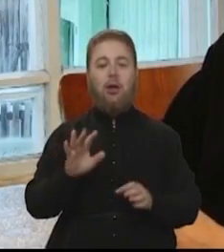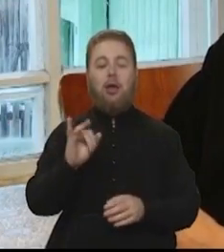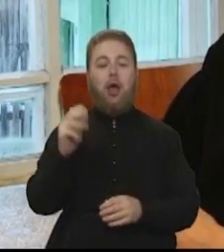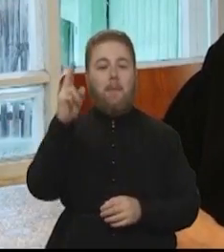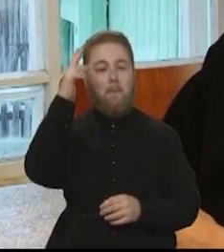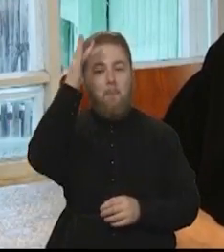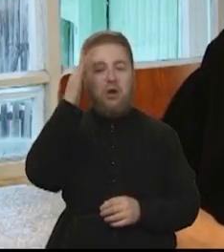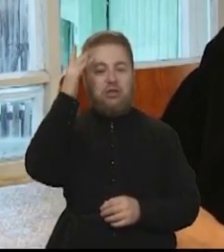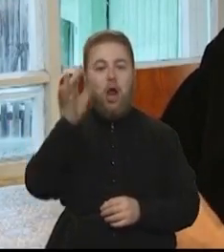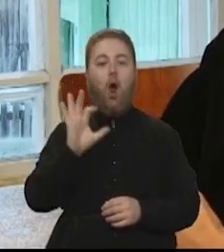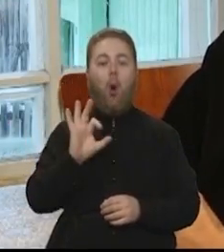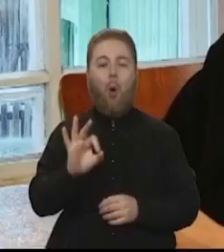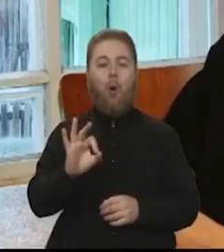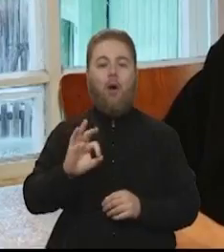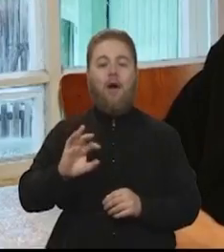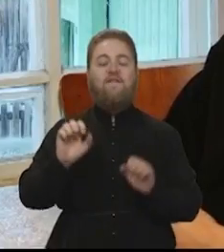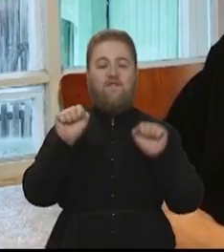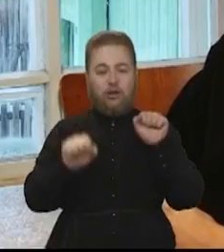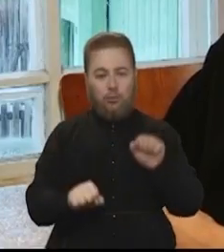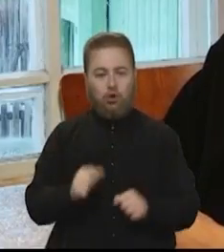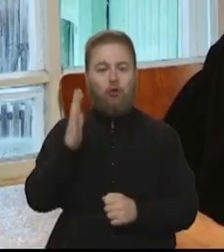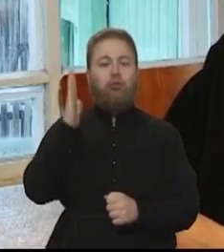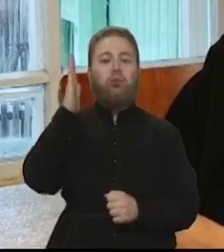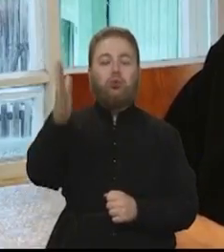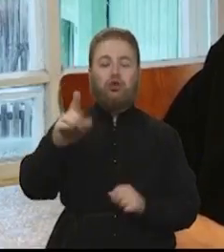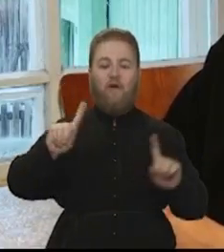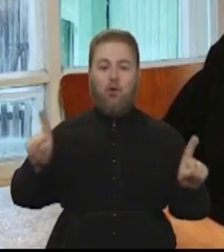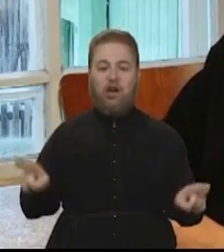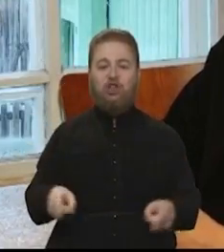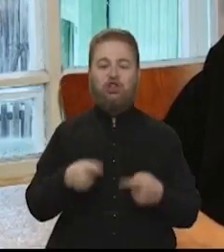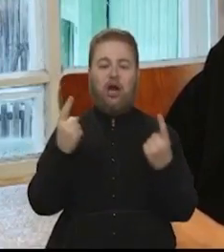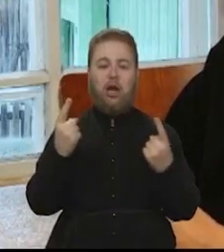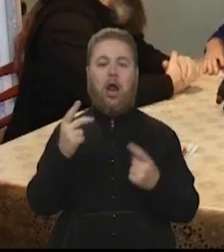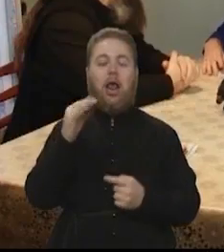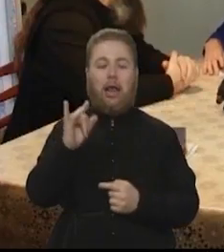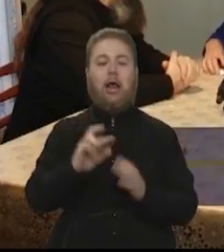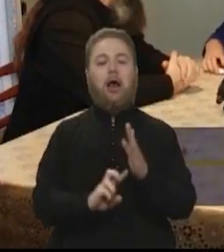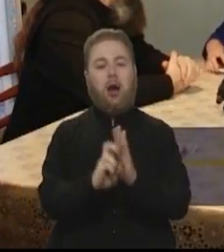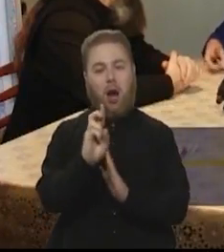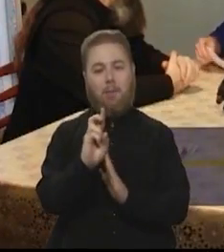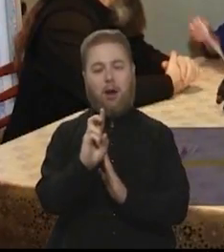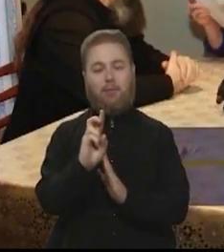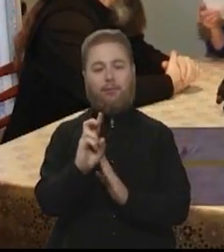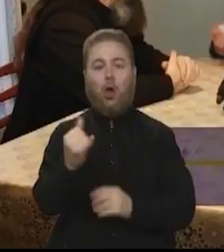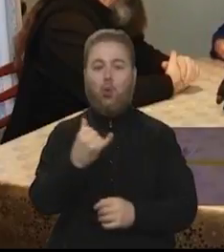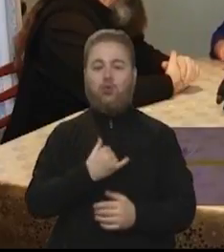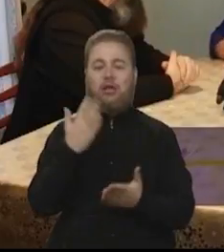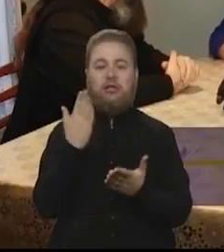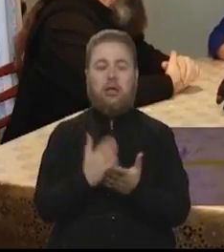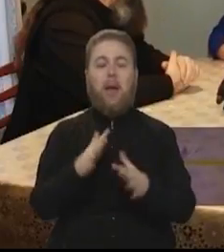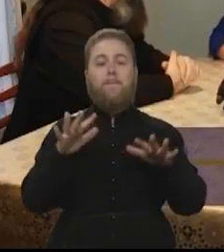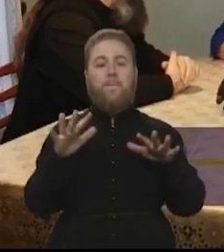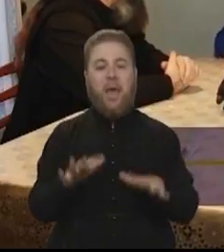о, возможно, в будущем, о возрождении и храма. У нас есть